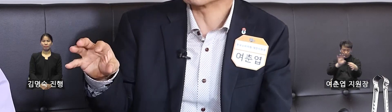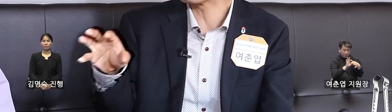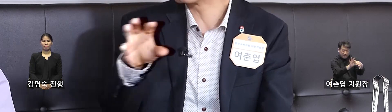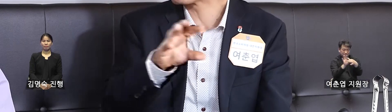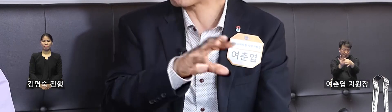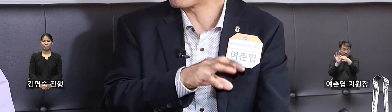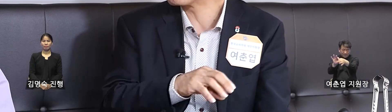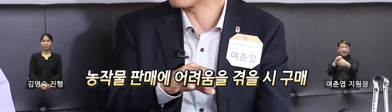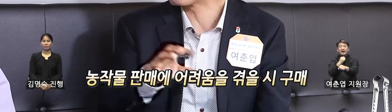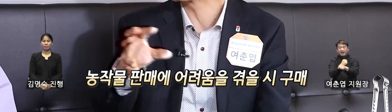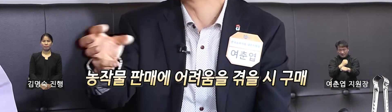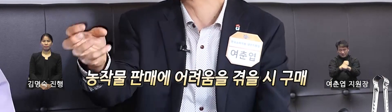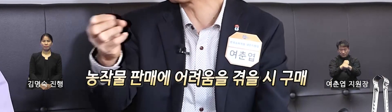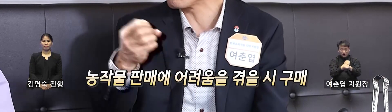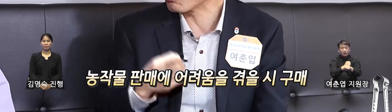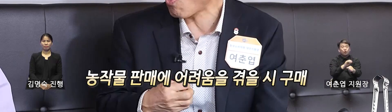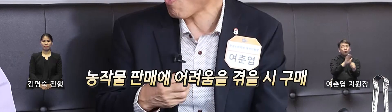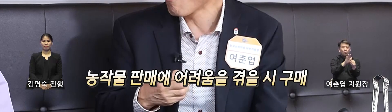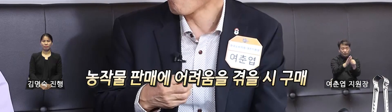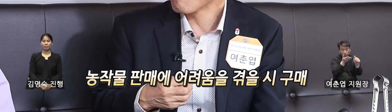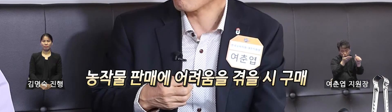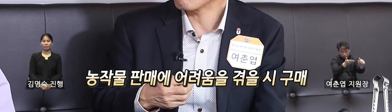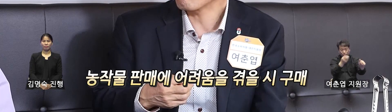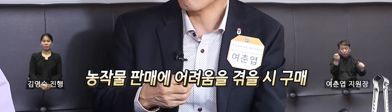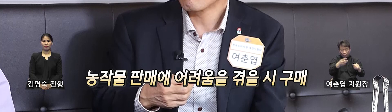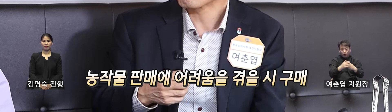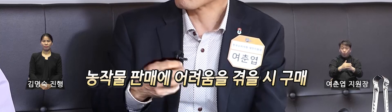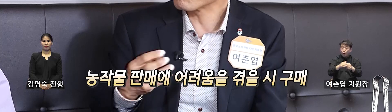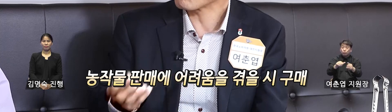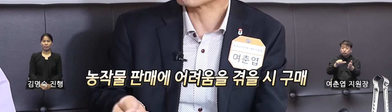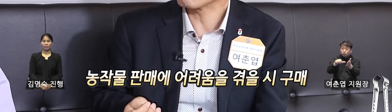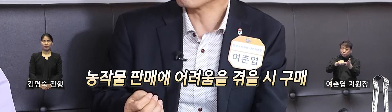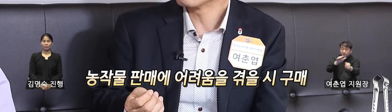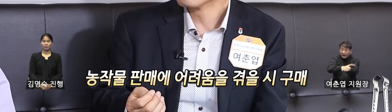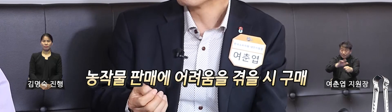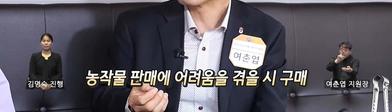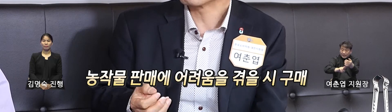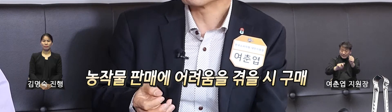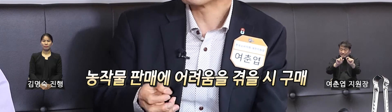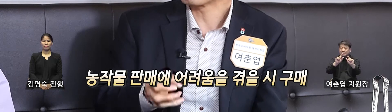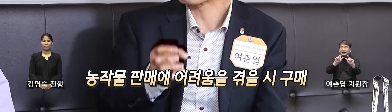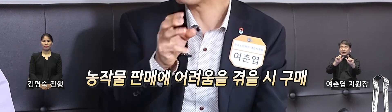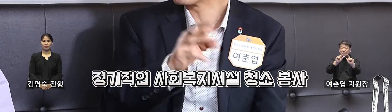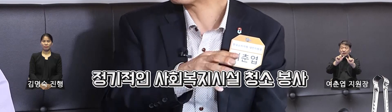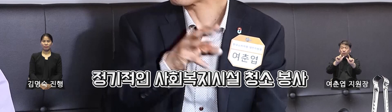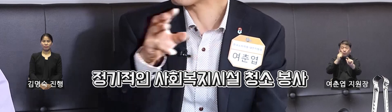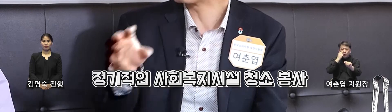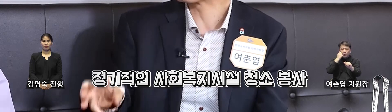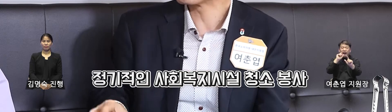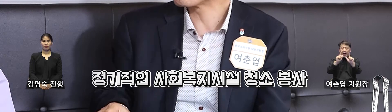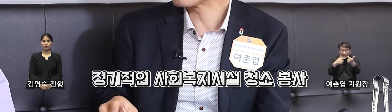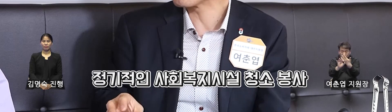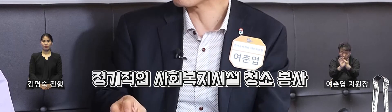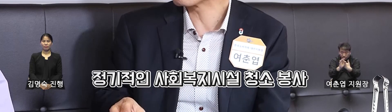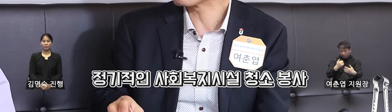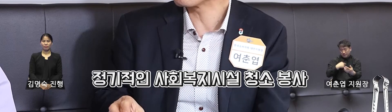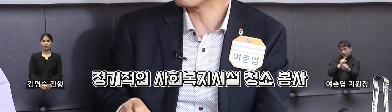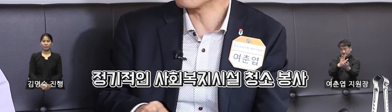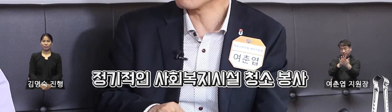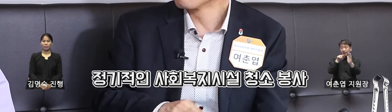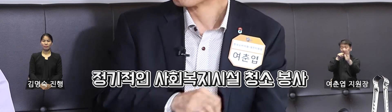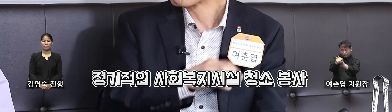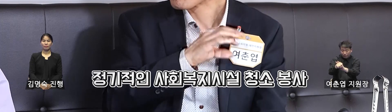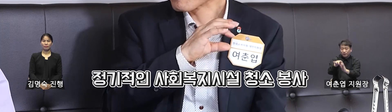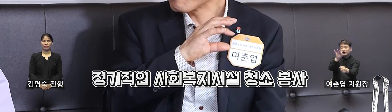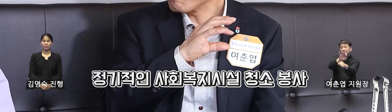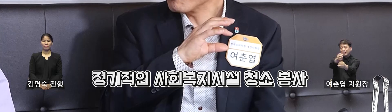이제 농산물이 잘 팔리지 않을 때 구매도 해주고 그런 활동 그리고 이제 여러 가지 사회복지시설에 가서